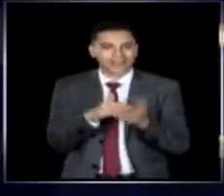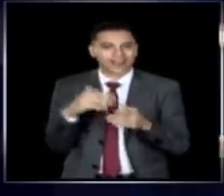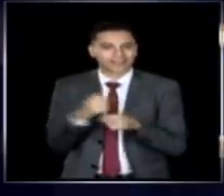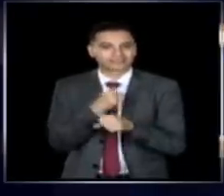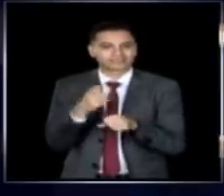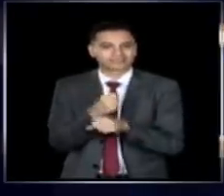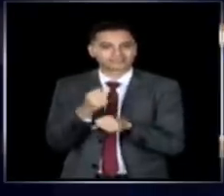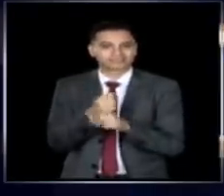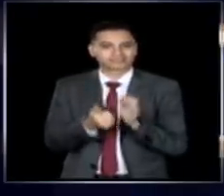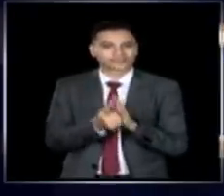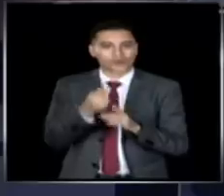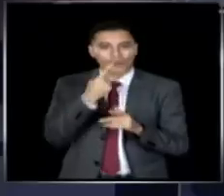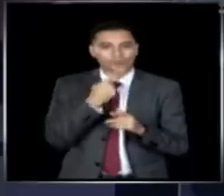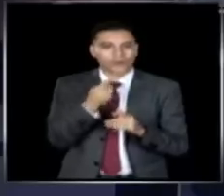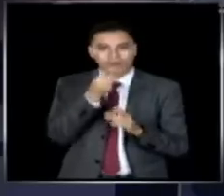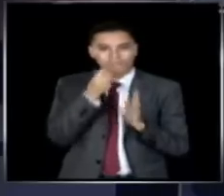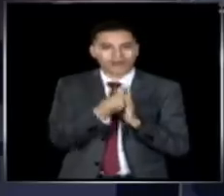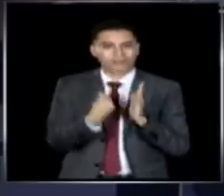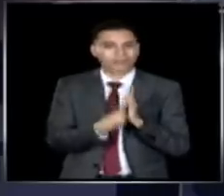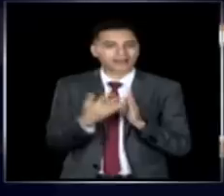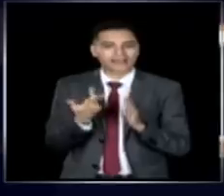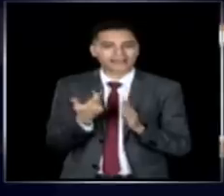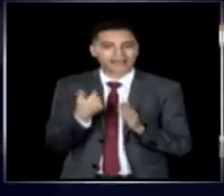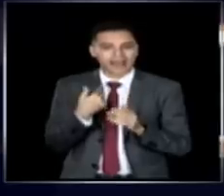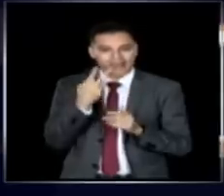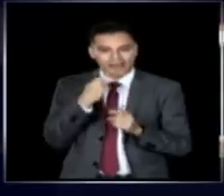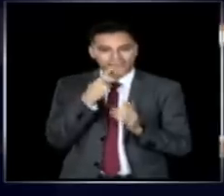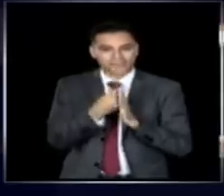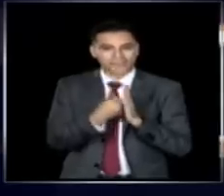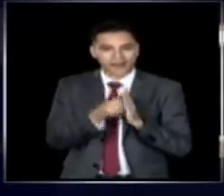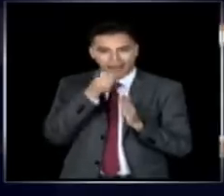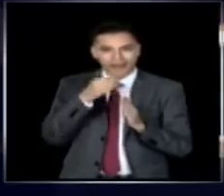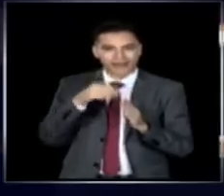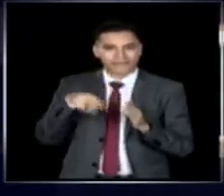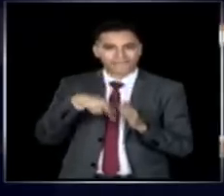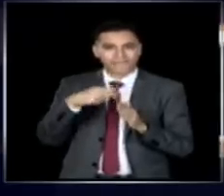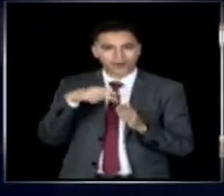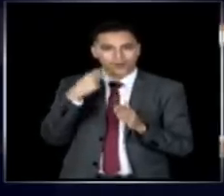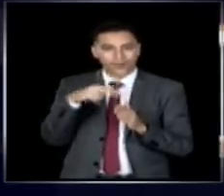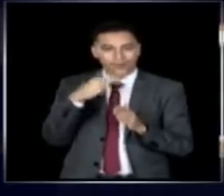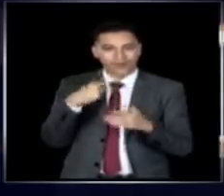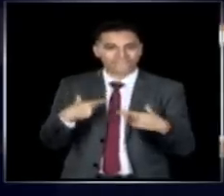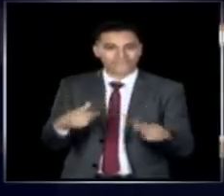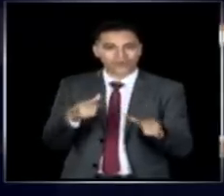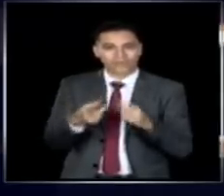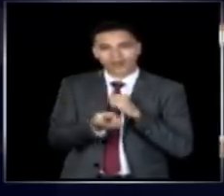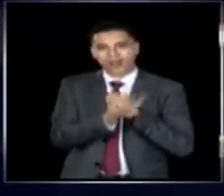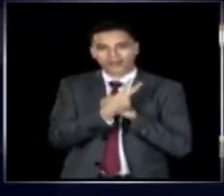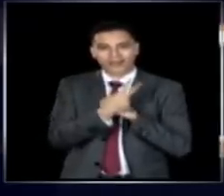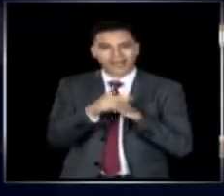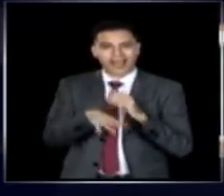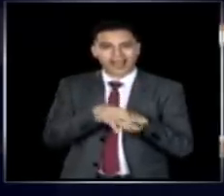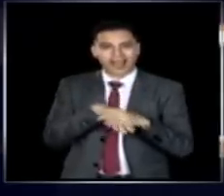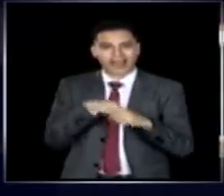احكي لي أخبار المطبخ إيه؟ لغاية دلوقتي ما جبتليش البشاميل يا نصاب. وعدني يا فاطمة